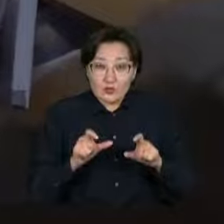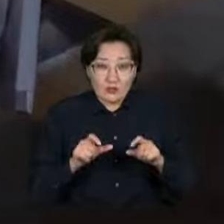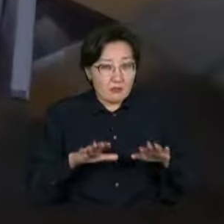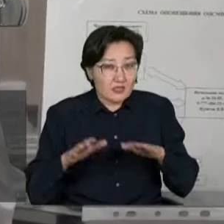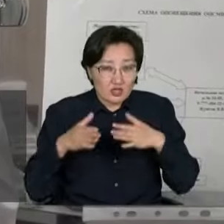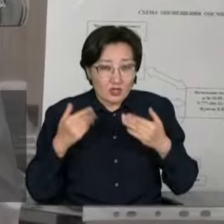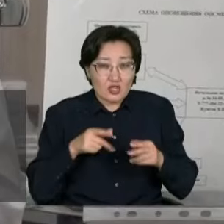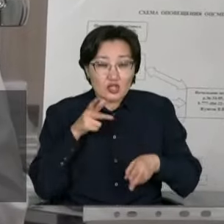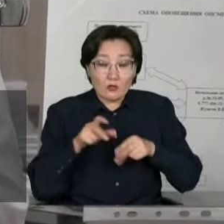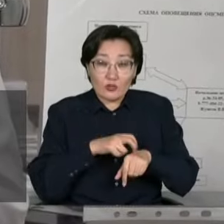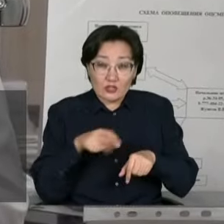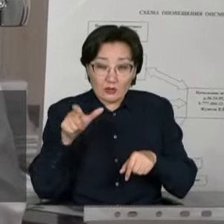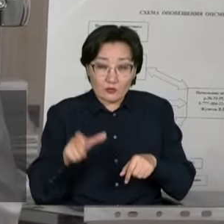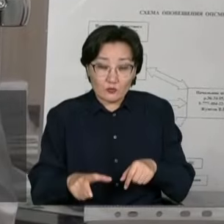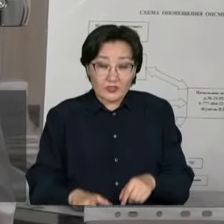медики.